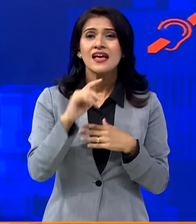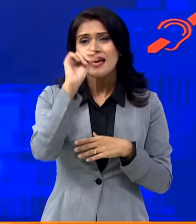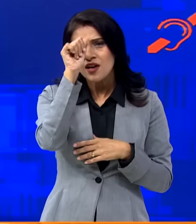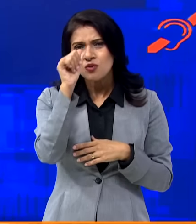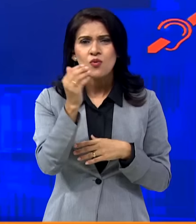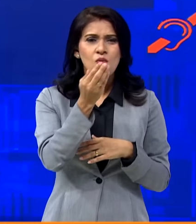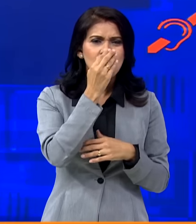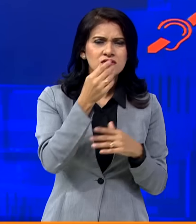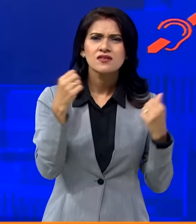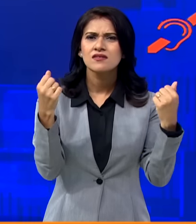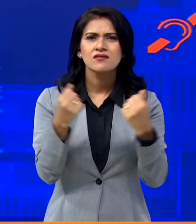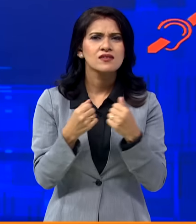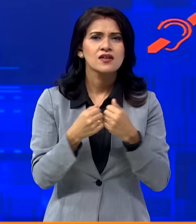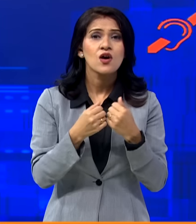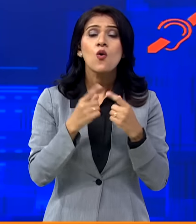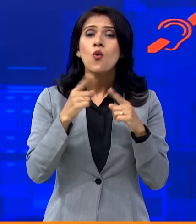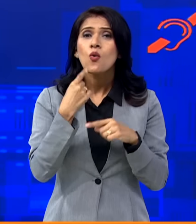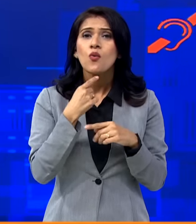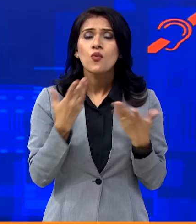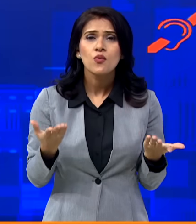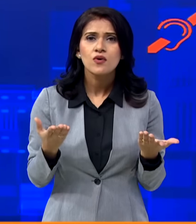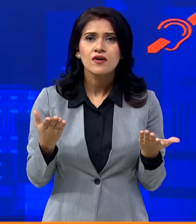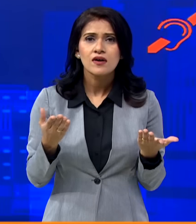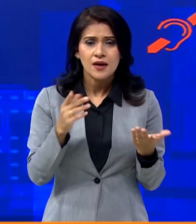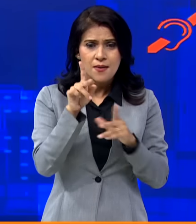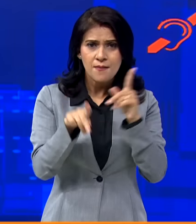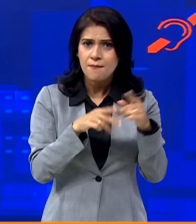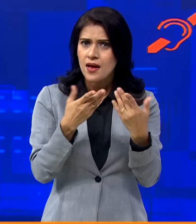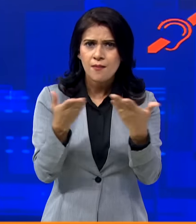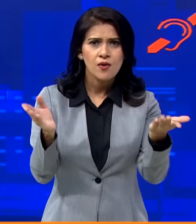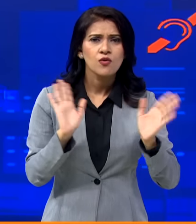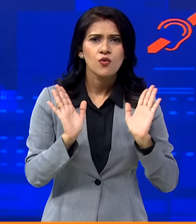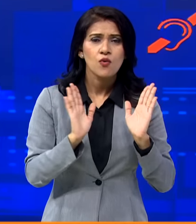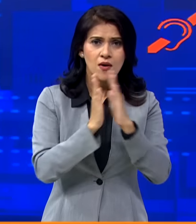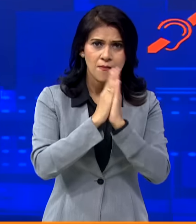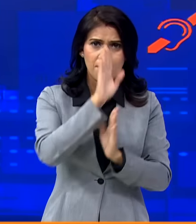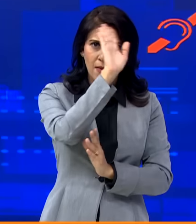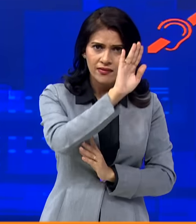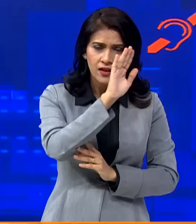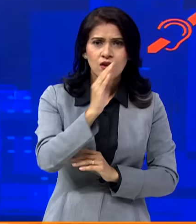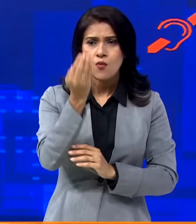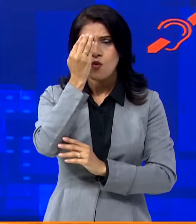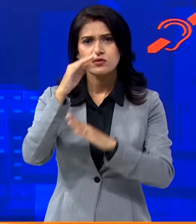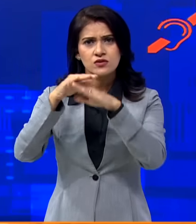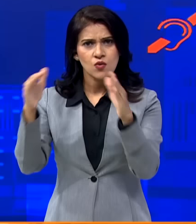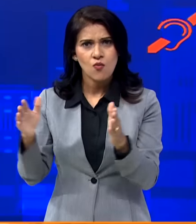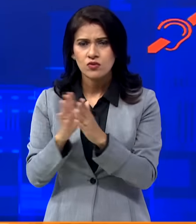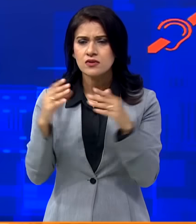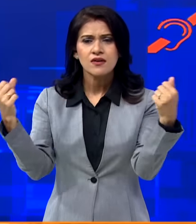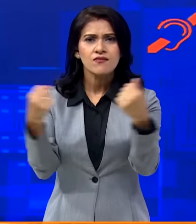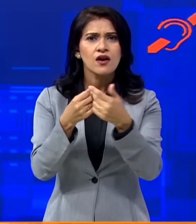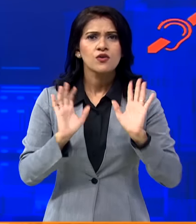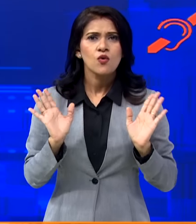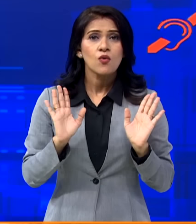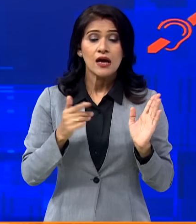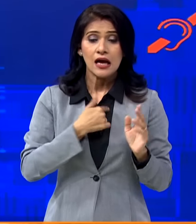कराते रत जी दंगा फसा वो लोग करते हैं वो लोग कराते हैं जिनके दिल में खोट